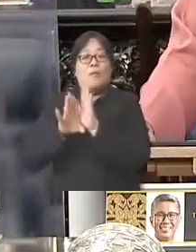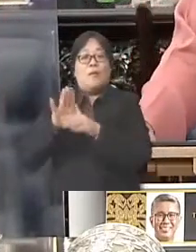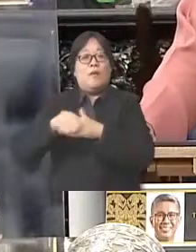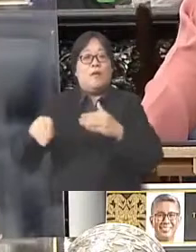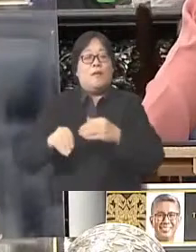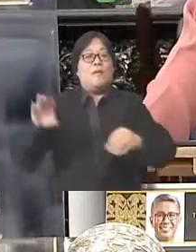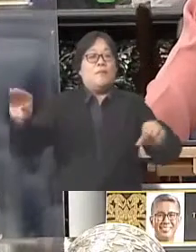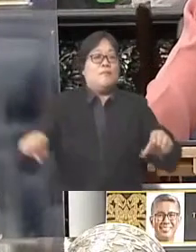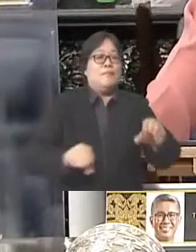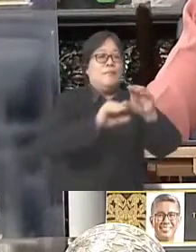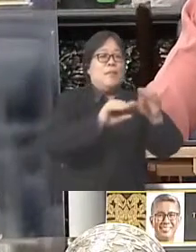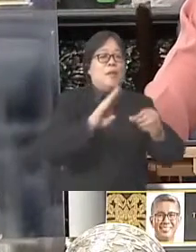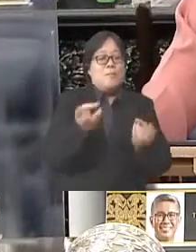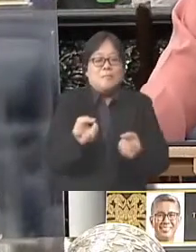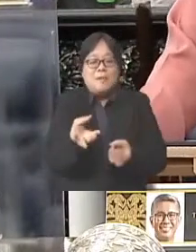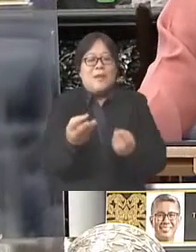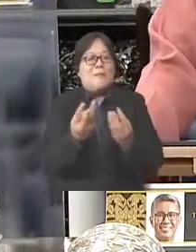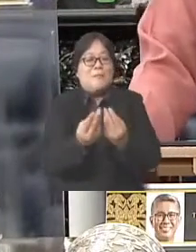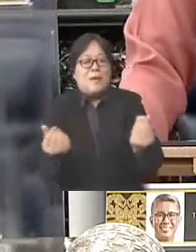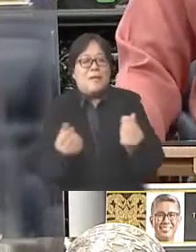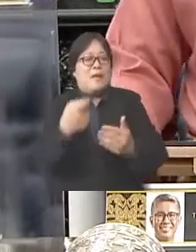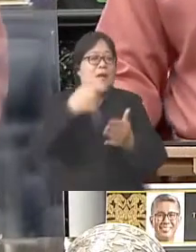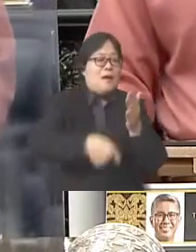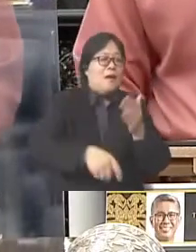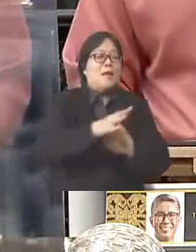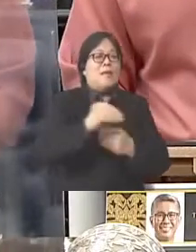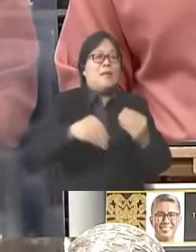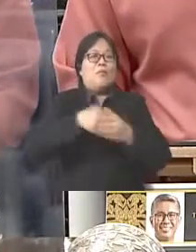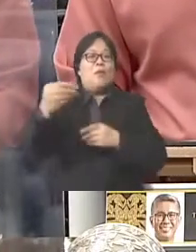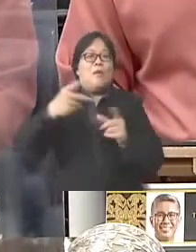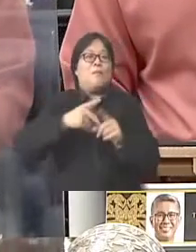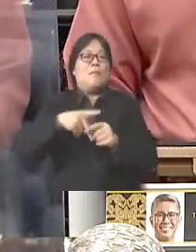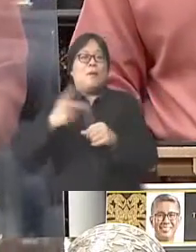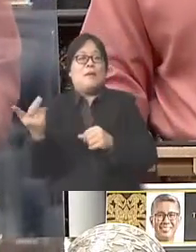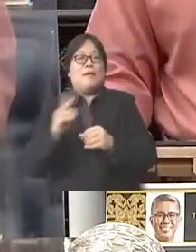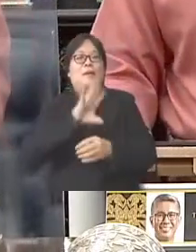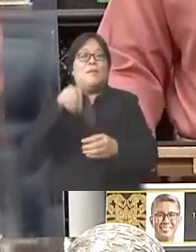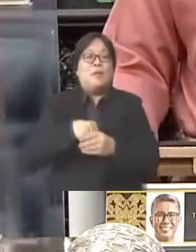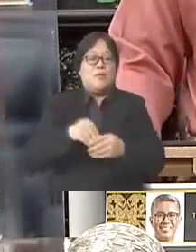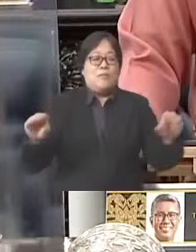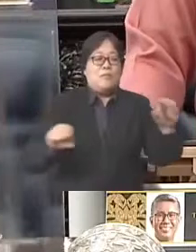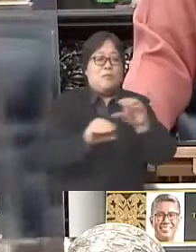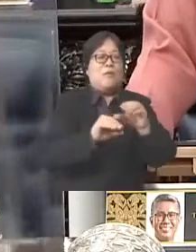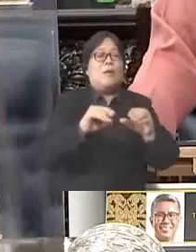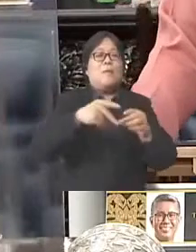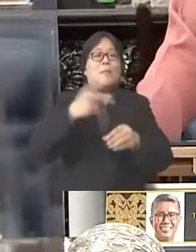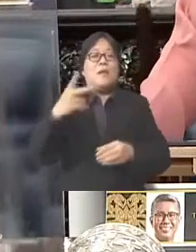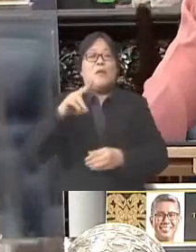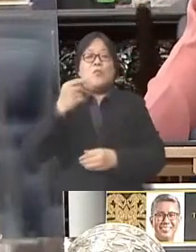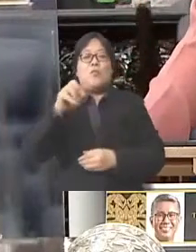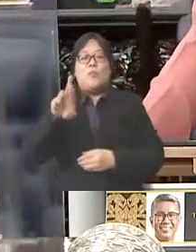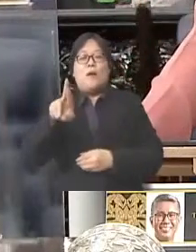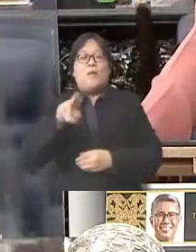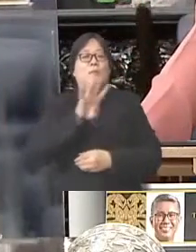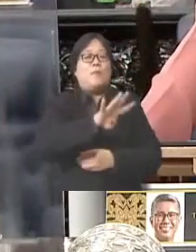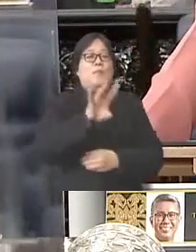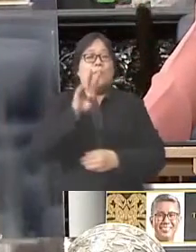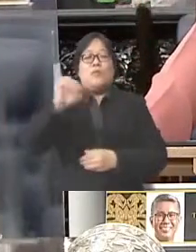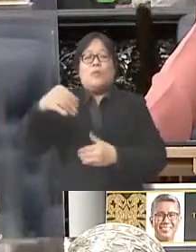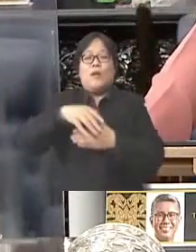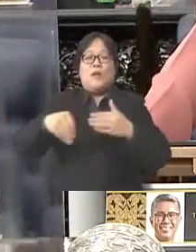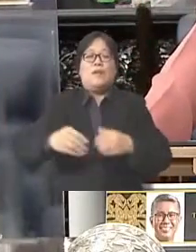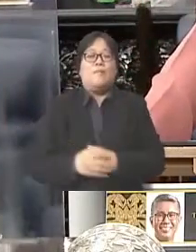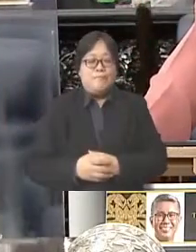mobile lengket pagi subsidi benih baju harga dan pengeluaran Padi termasuk subscribe padi Firma sebanyak 40 juta